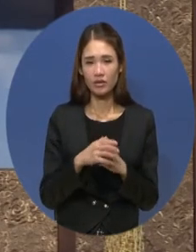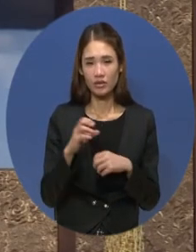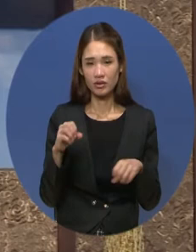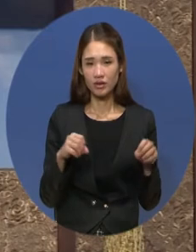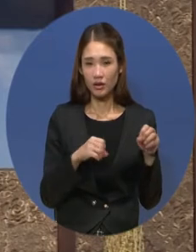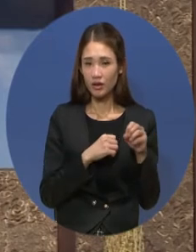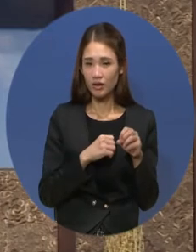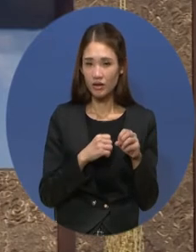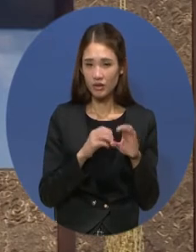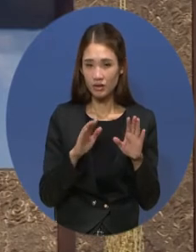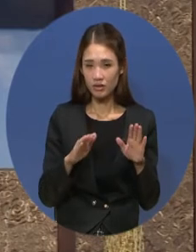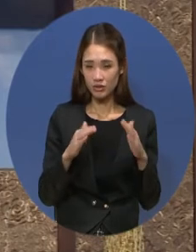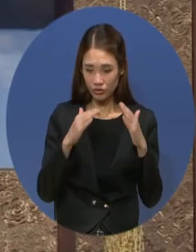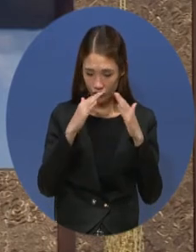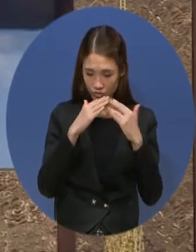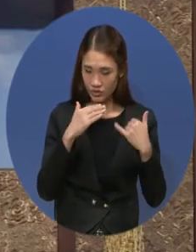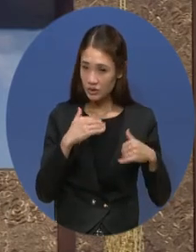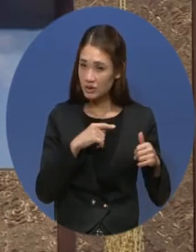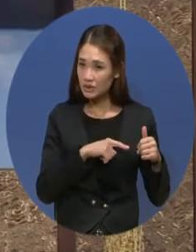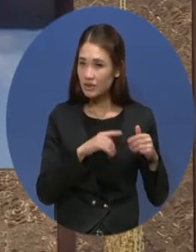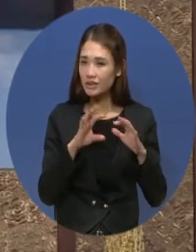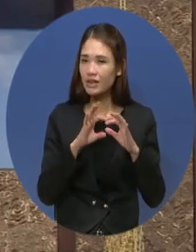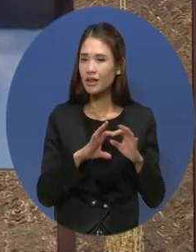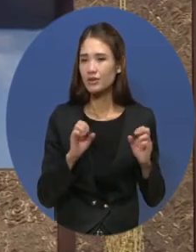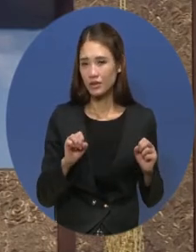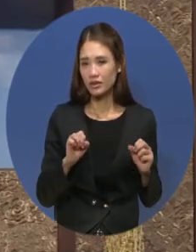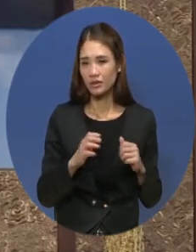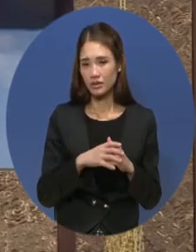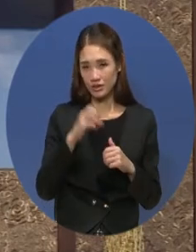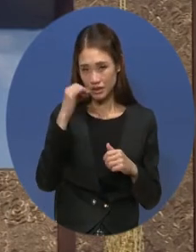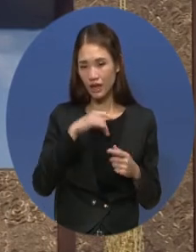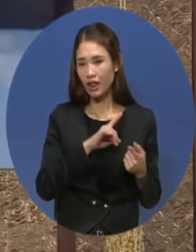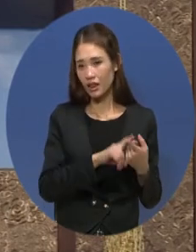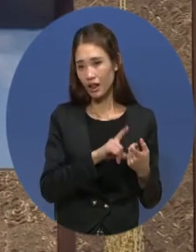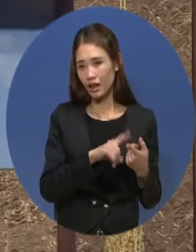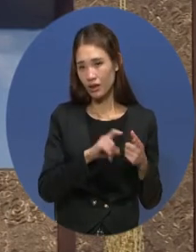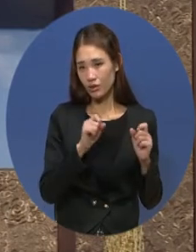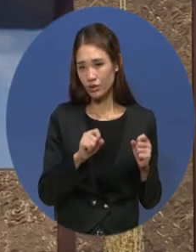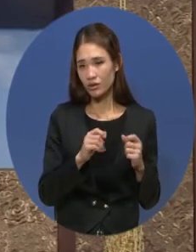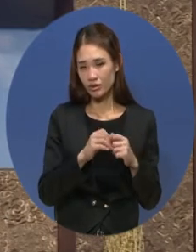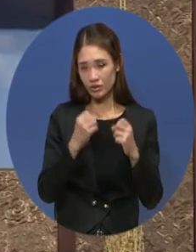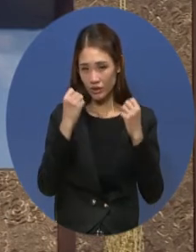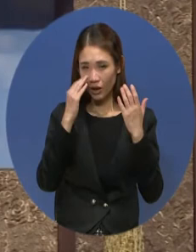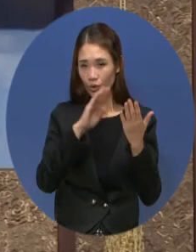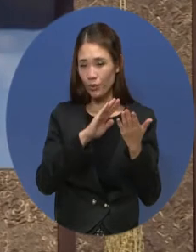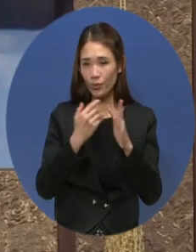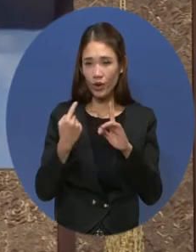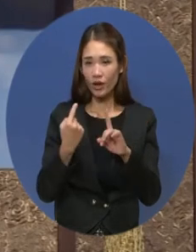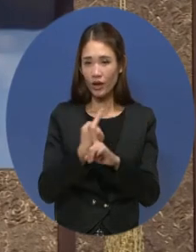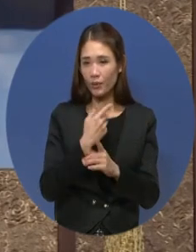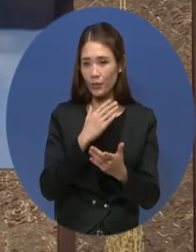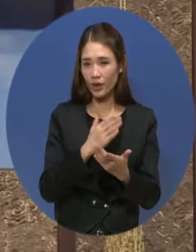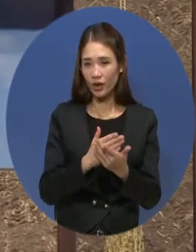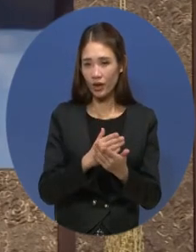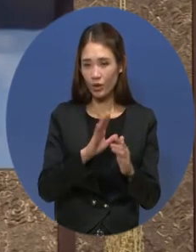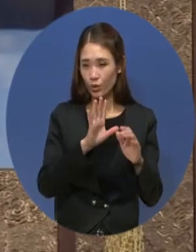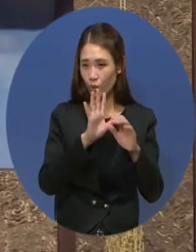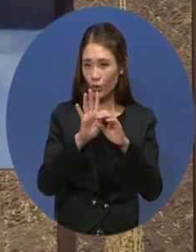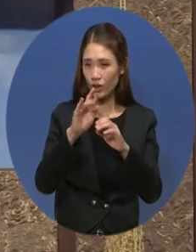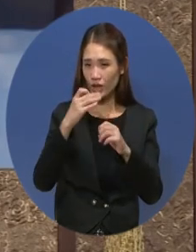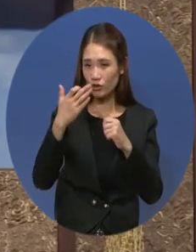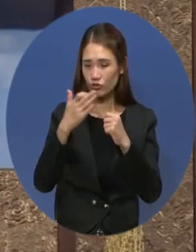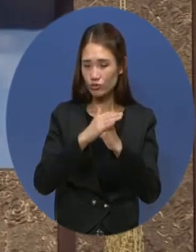현재 객 집에 계속 있었어 우리 자녀 너 쓰는데 그냥 2 그 새로운 변화 안주고 일단은 코로나가 진정될